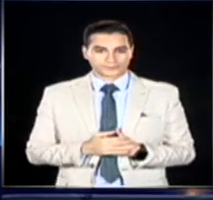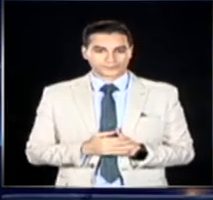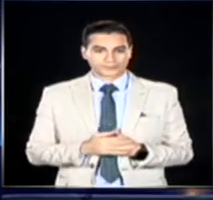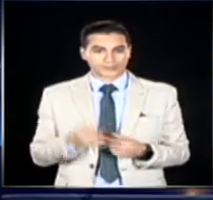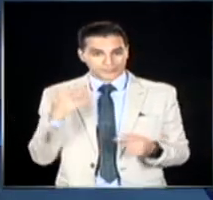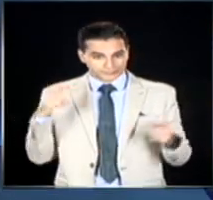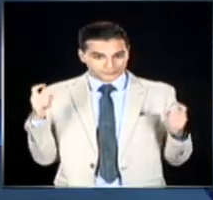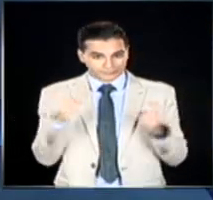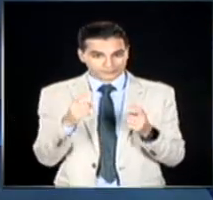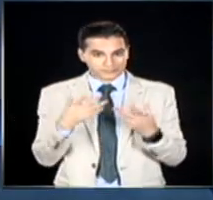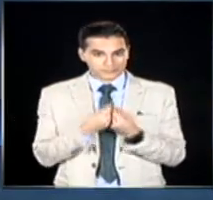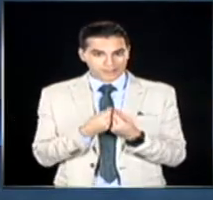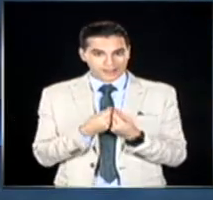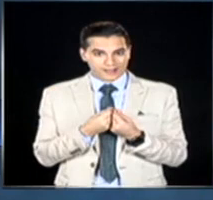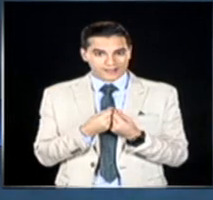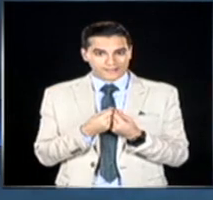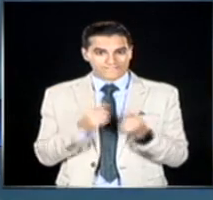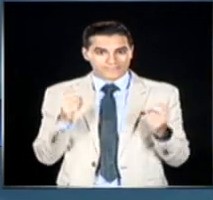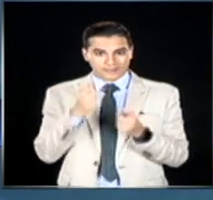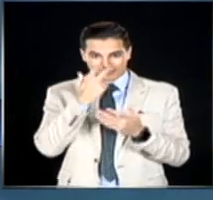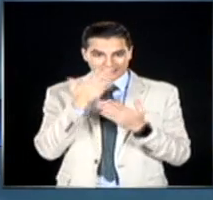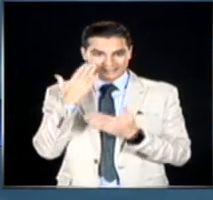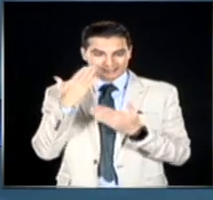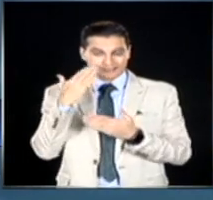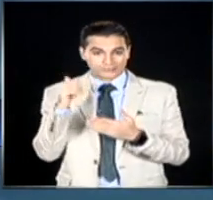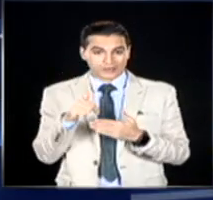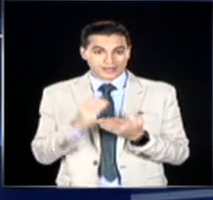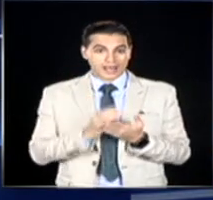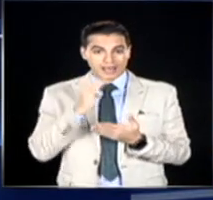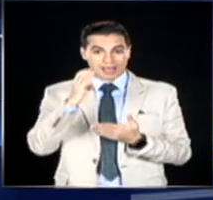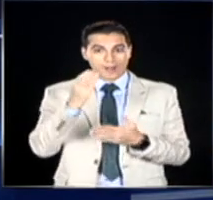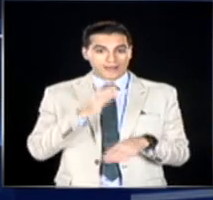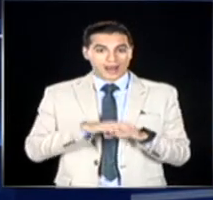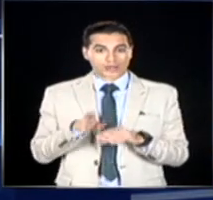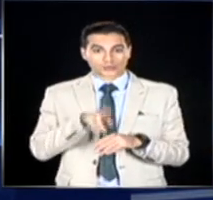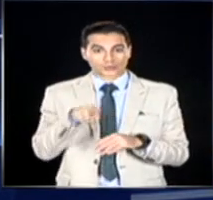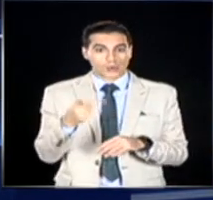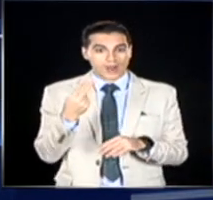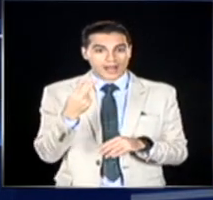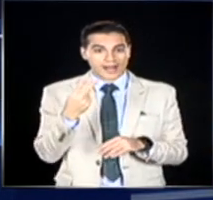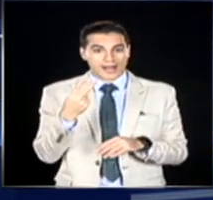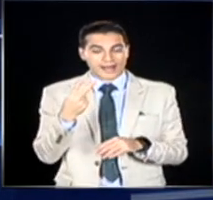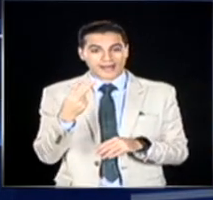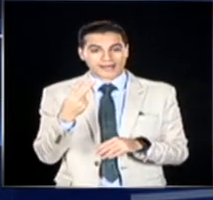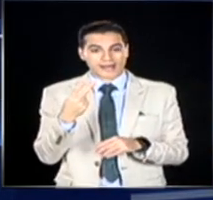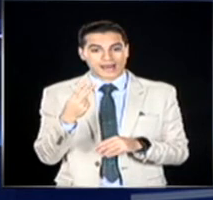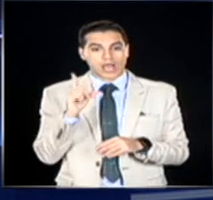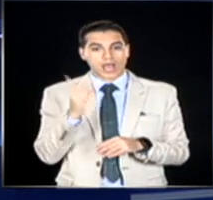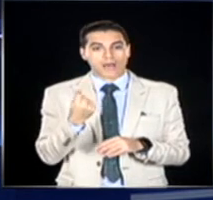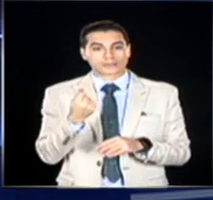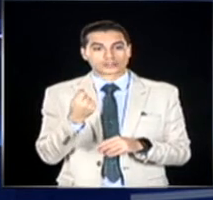لعبتوا بعض في السيمي فاينل. دلوقتي اللي هيجاوب على سؤالين هيرجع ب 15